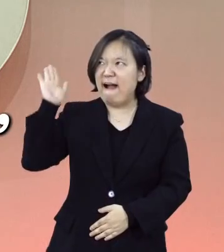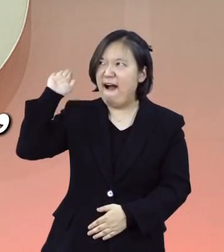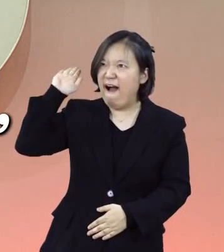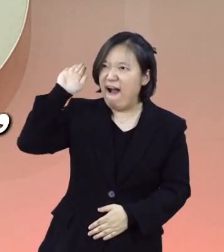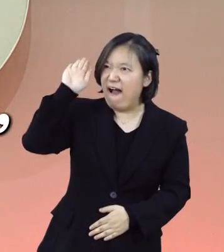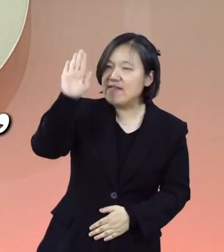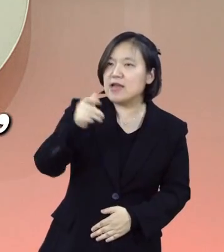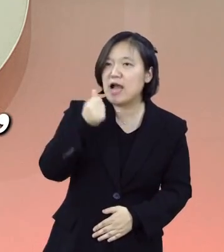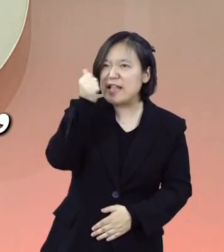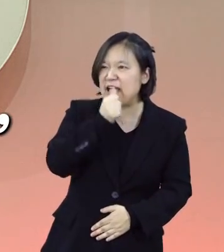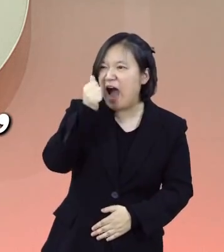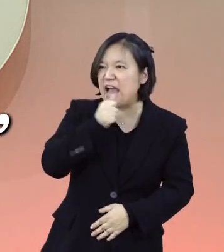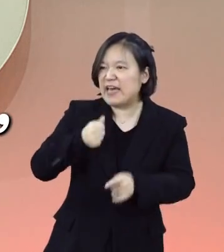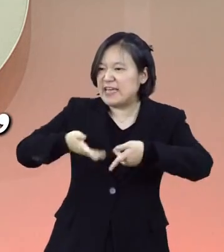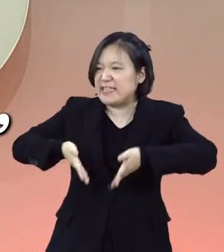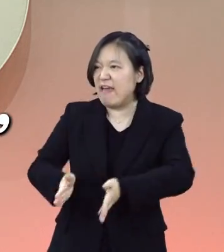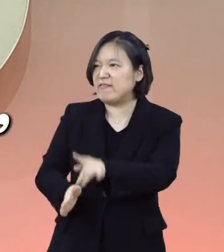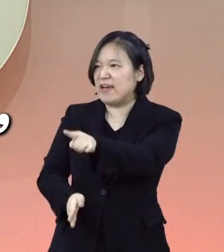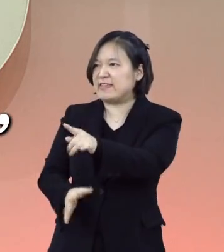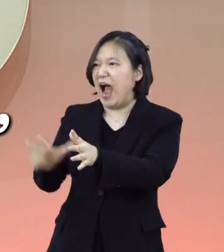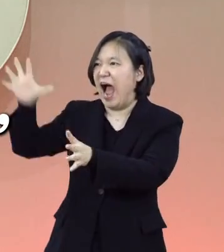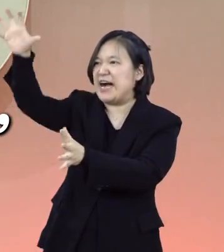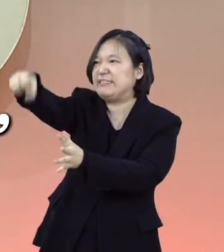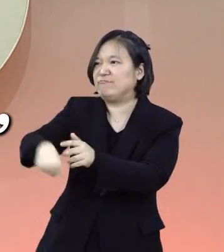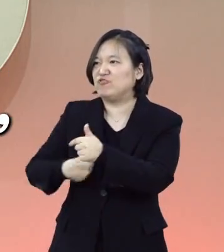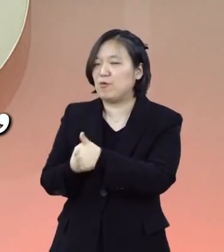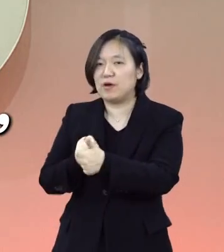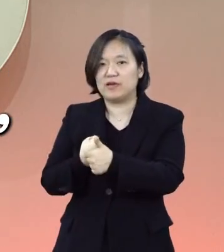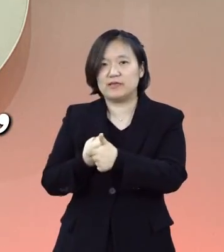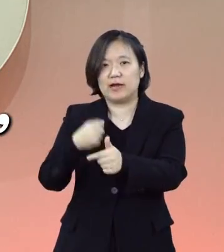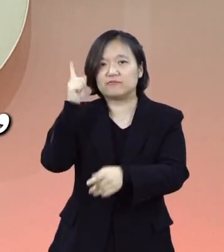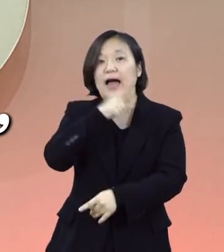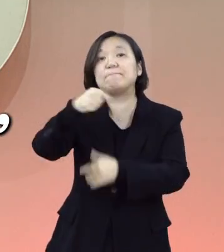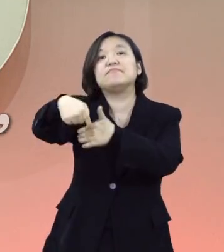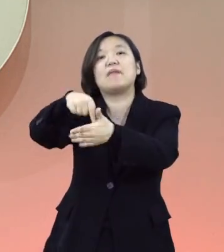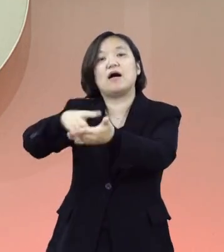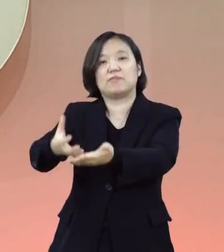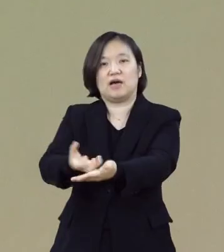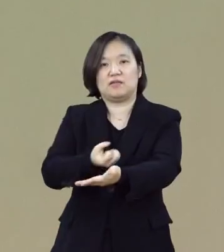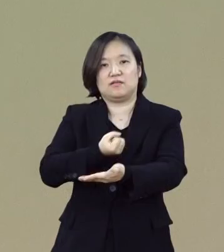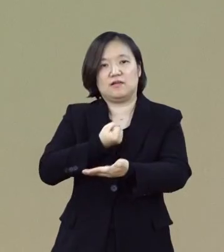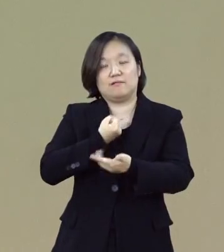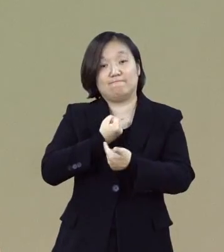저놈의 새들을 다 물어 죽여버려야겠다 라고 악심을 품었대요.